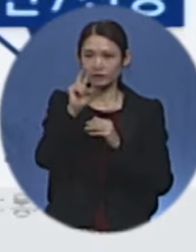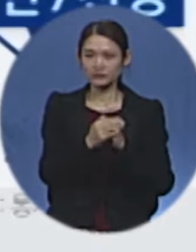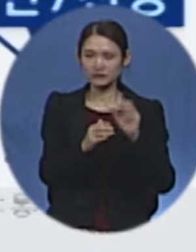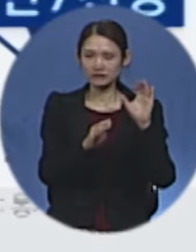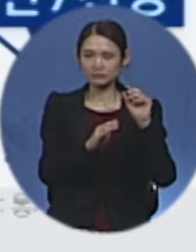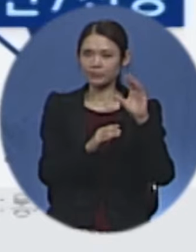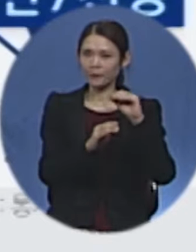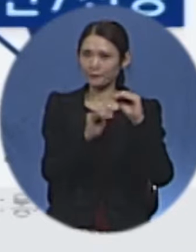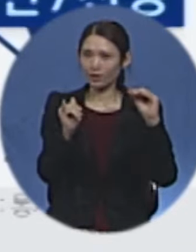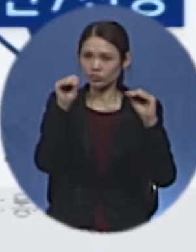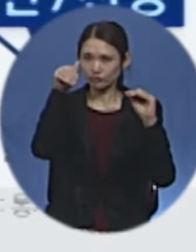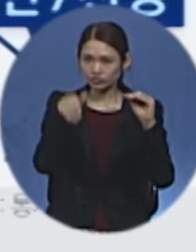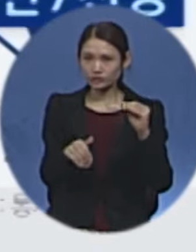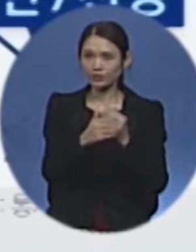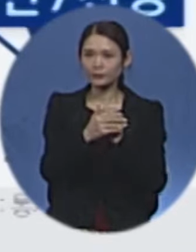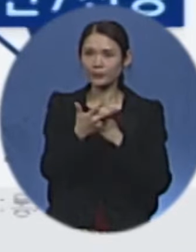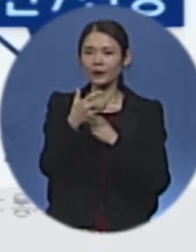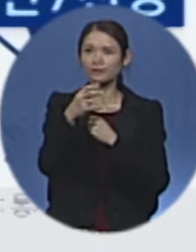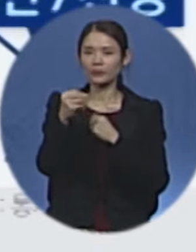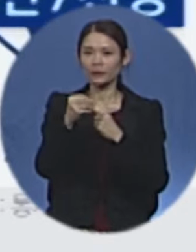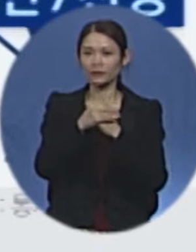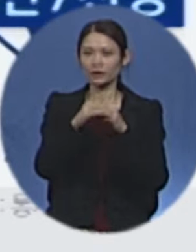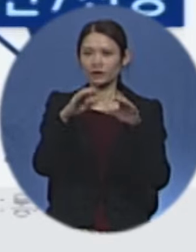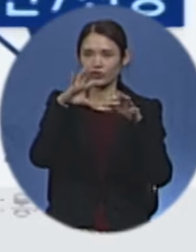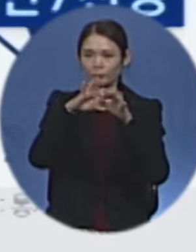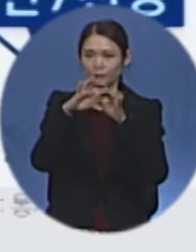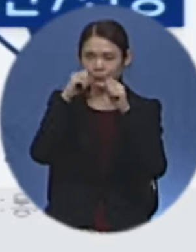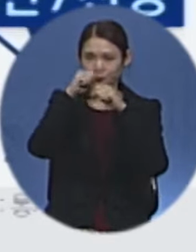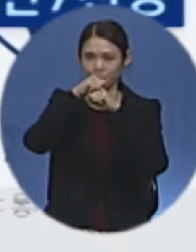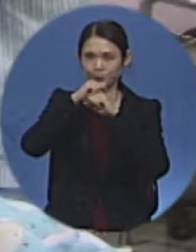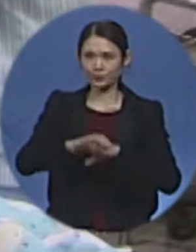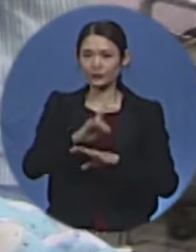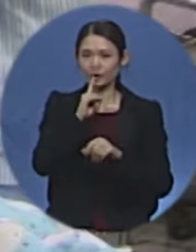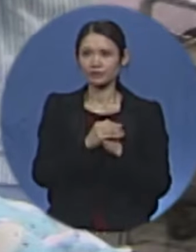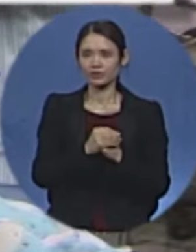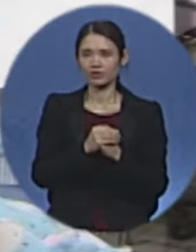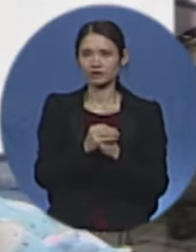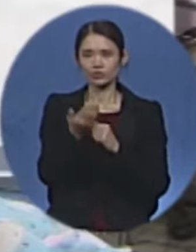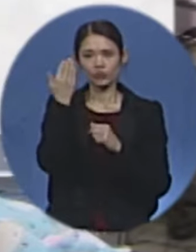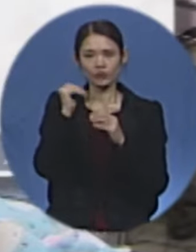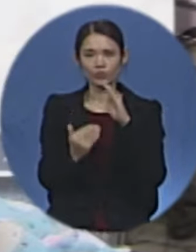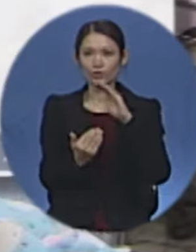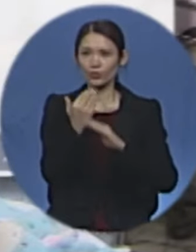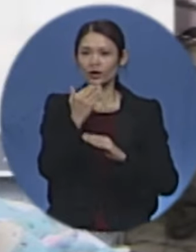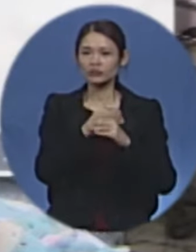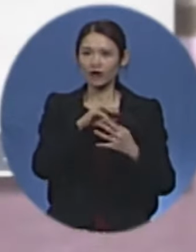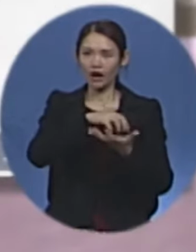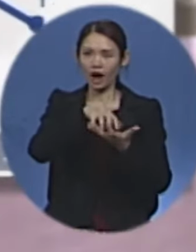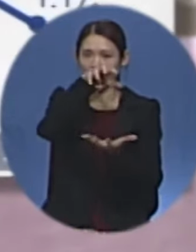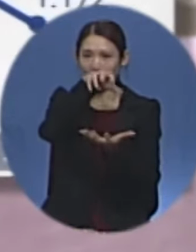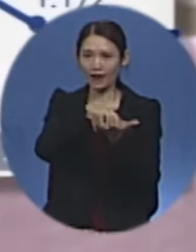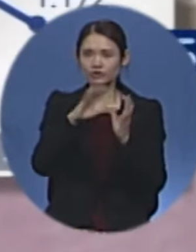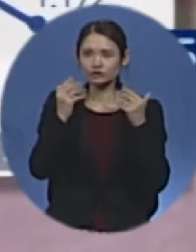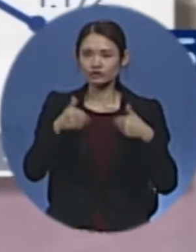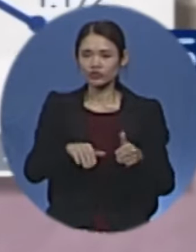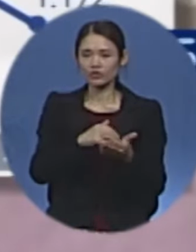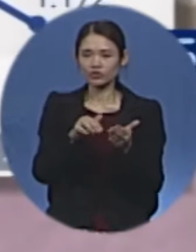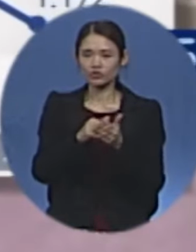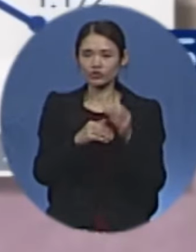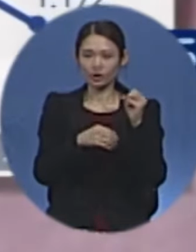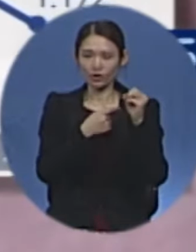넘게 줄어들며 40만 명 선이 무너졌습니다. 최근 오름세를 보이던 합계 출산율 역시